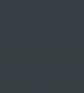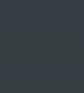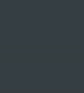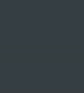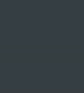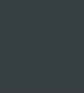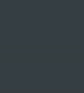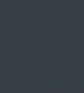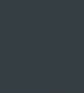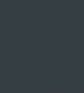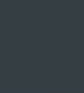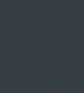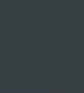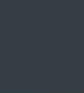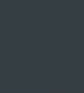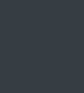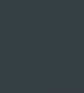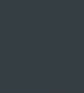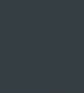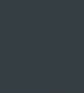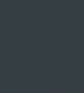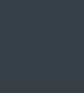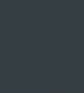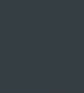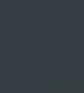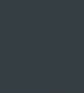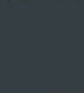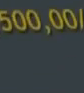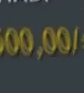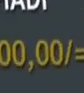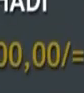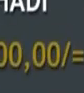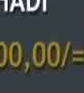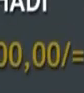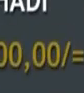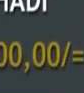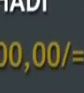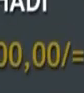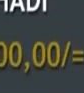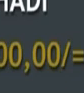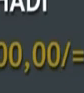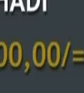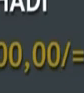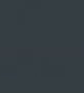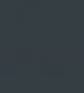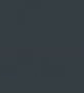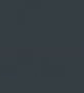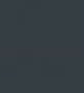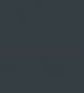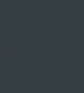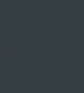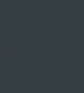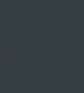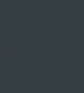na uwanja wa ndege wa Nduli. Viwanja vya Nduli Kipululu vinauzwa kuanzia shilingi 800,000 mpaka milioni 1,500,000 kwa makazi. Viwanja